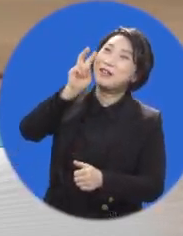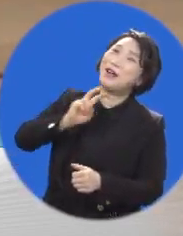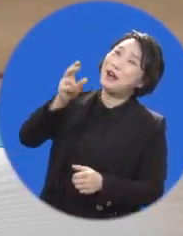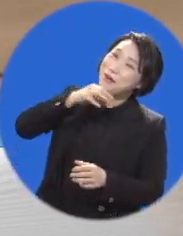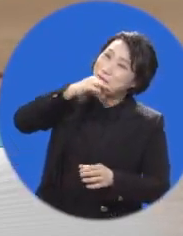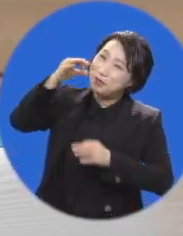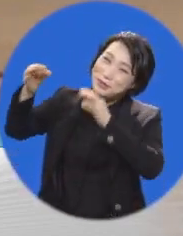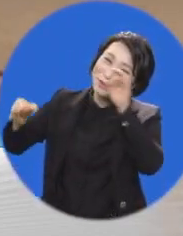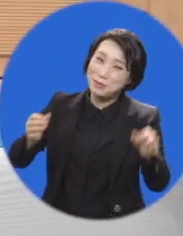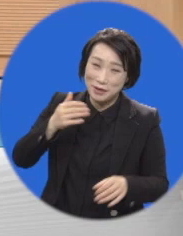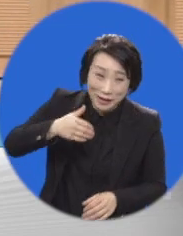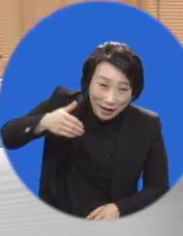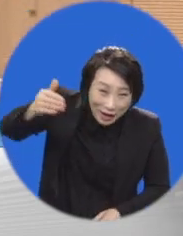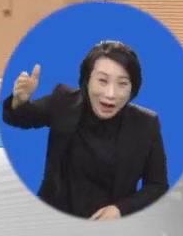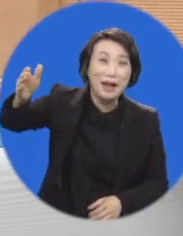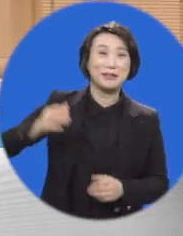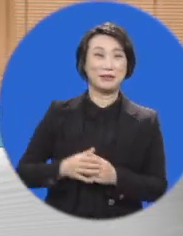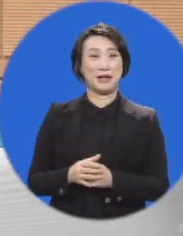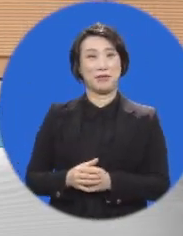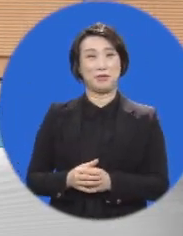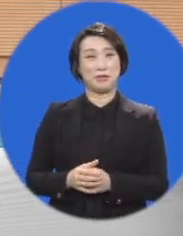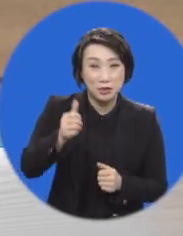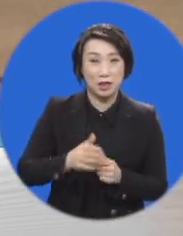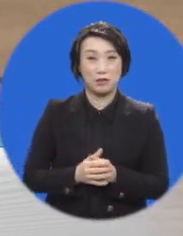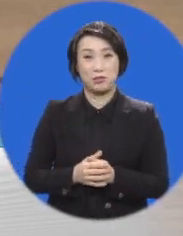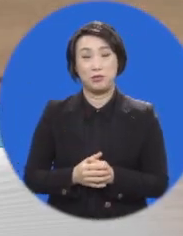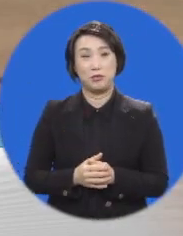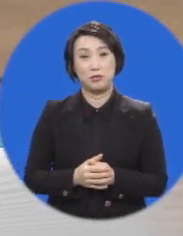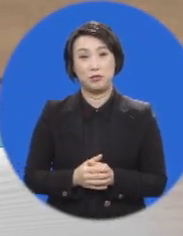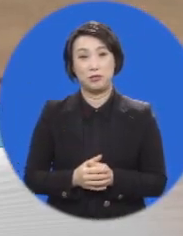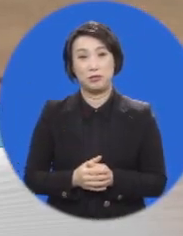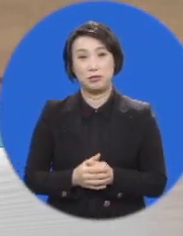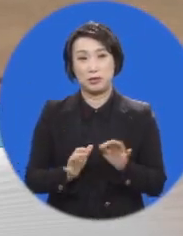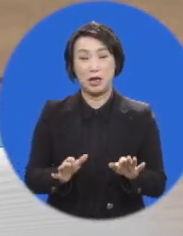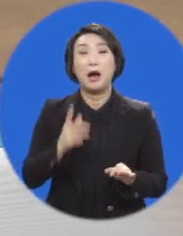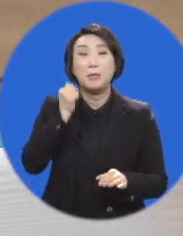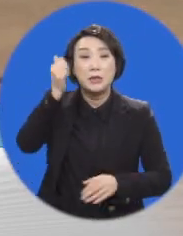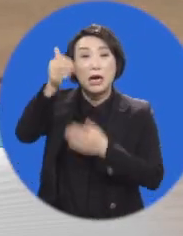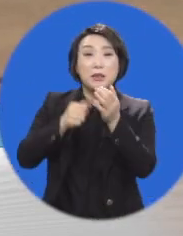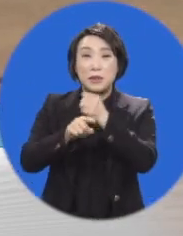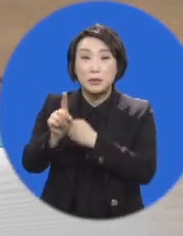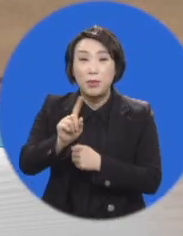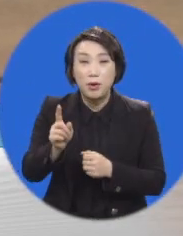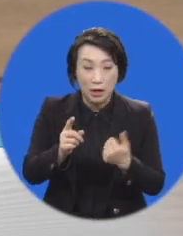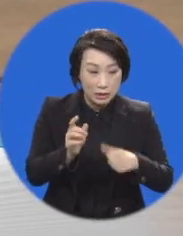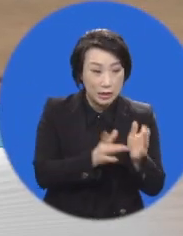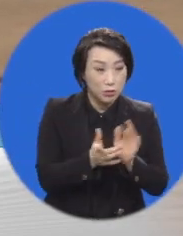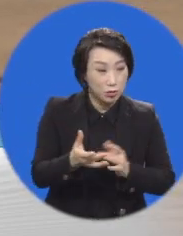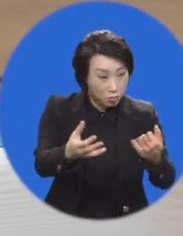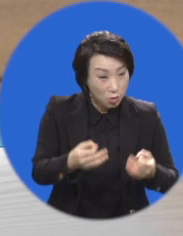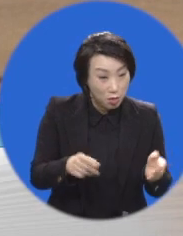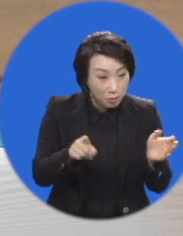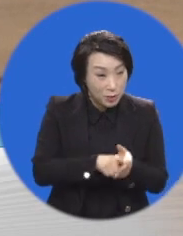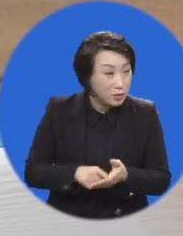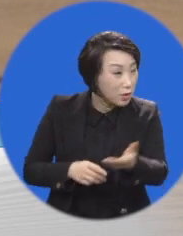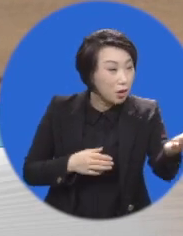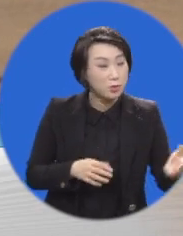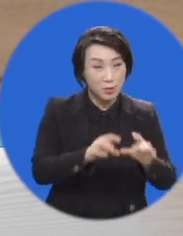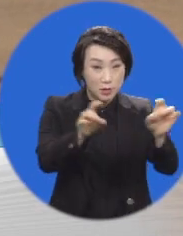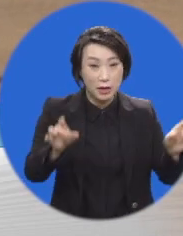부르면서 가신다 그 말이야. 응, 아버지의 뜻은 아들을 보고 믿는